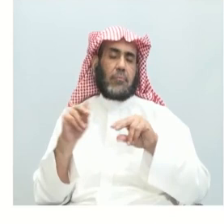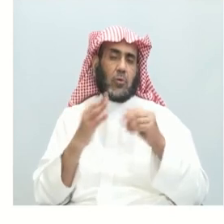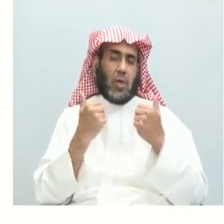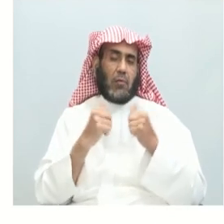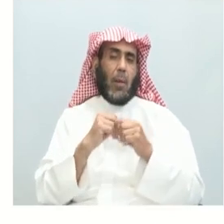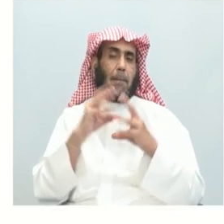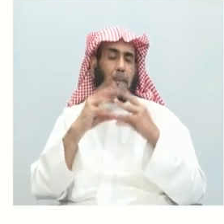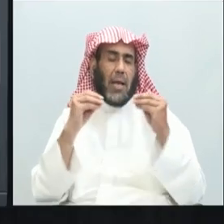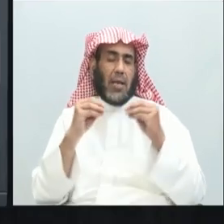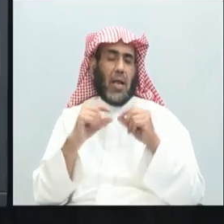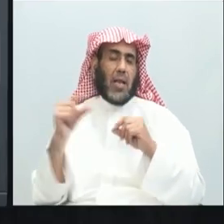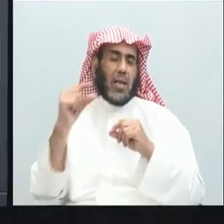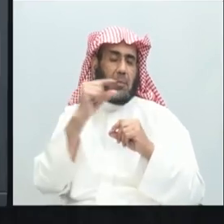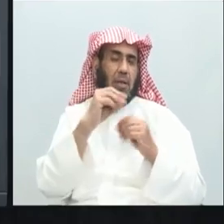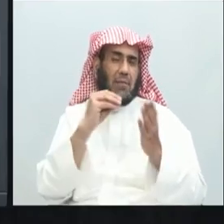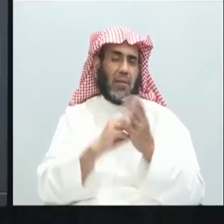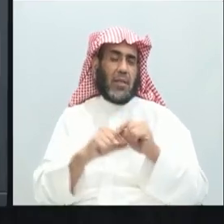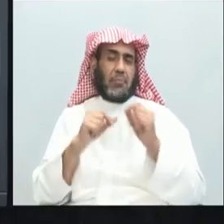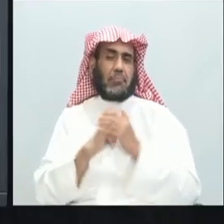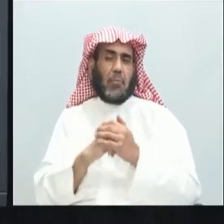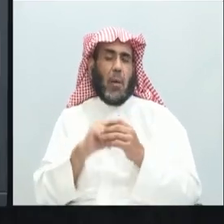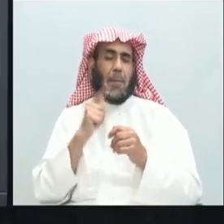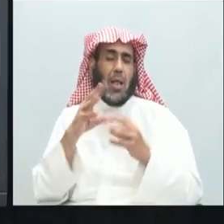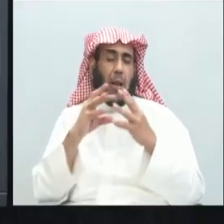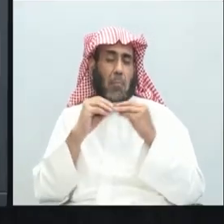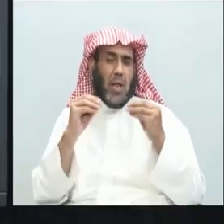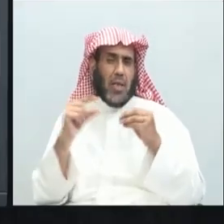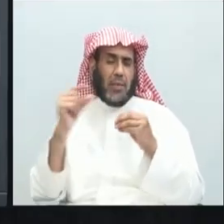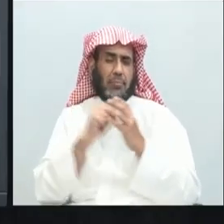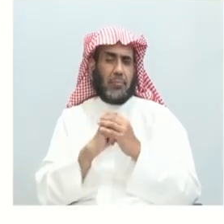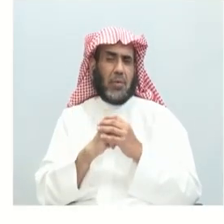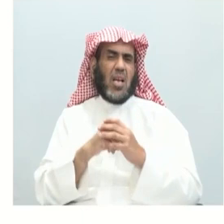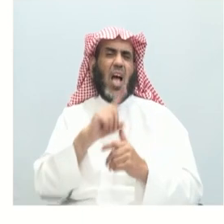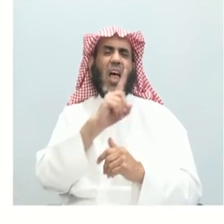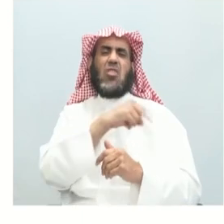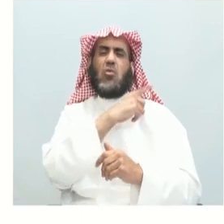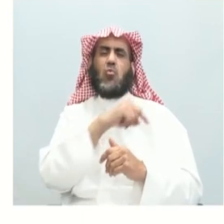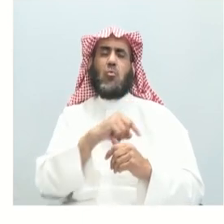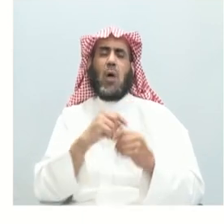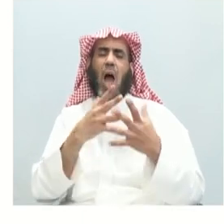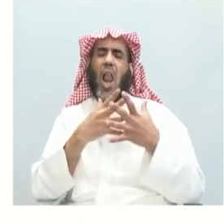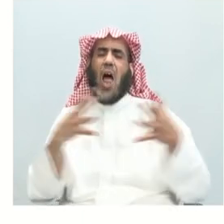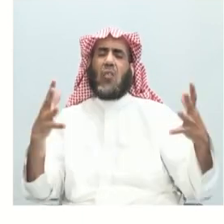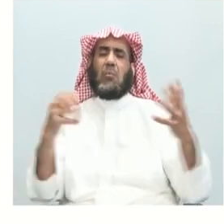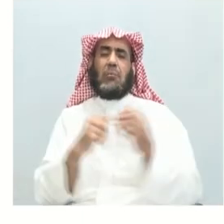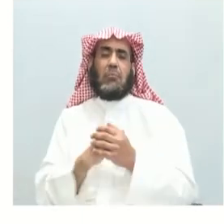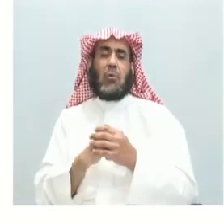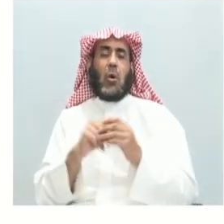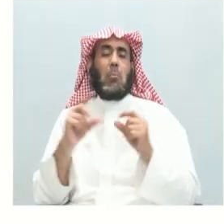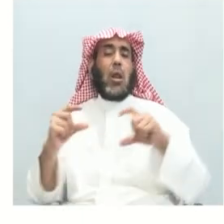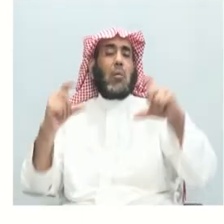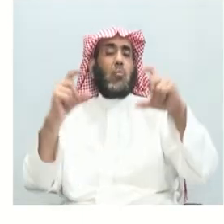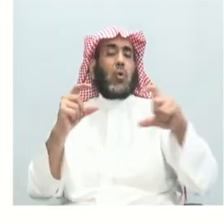نتعرف على معنى الكلمات في حديثنا اذا من المعاني الكلمات الذنوب العظيمه ومن